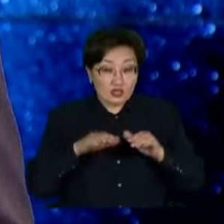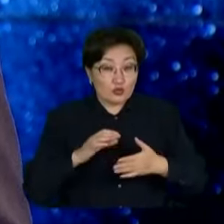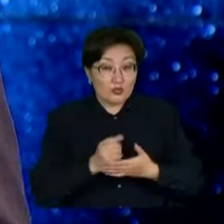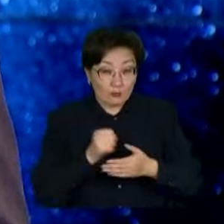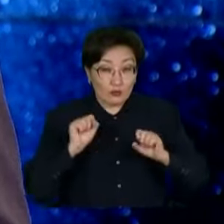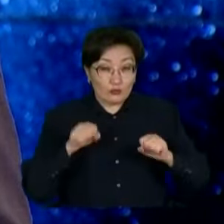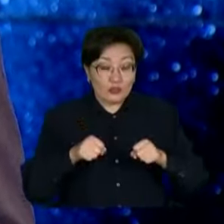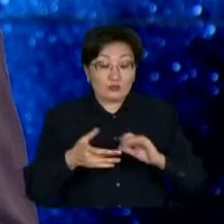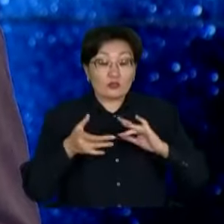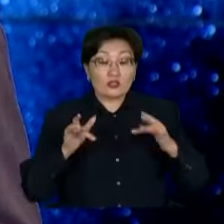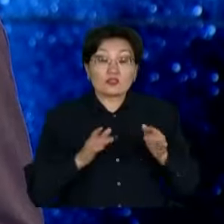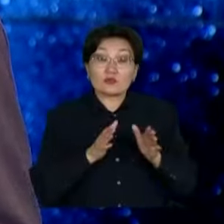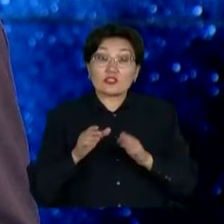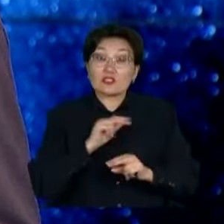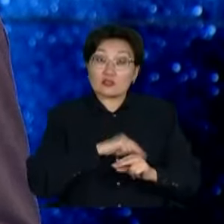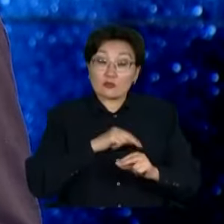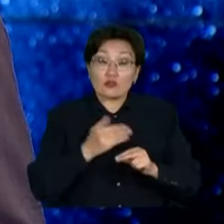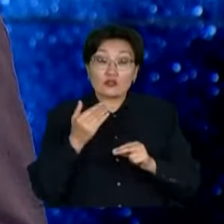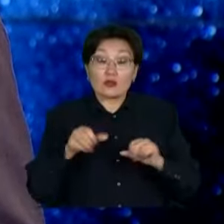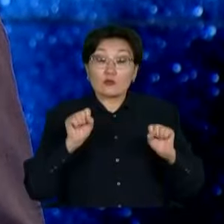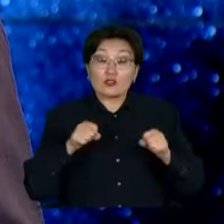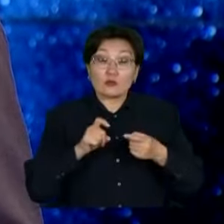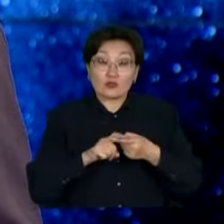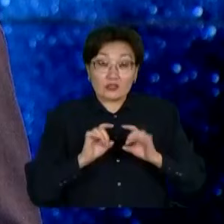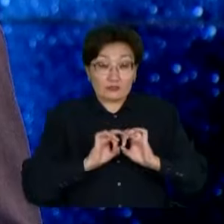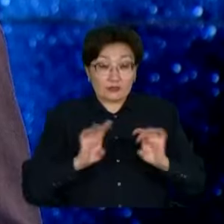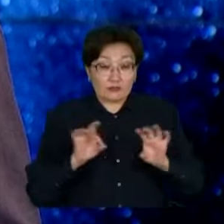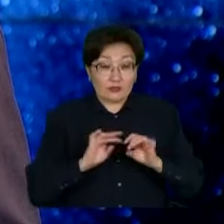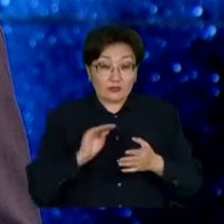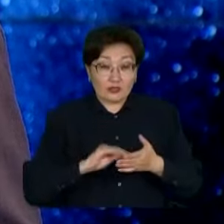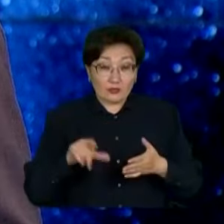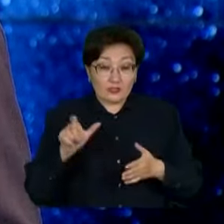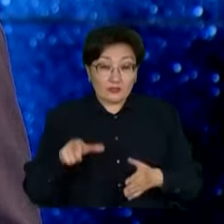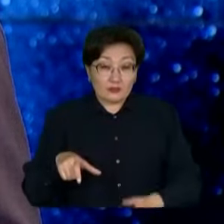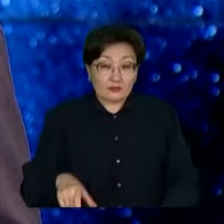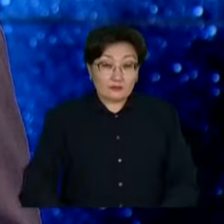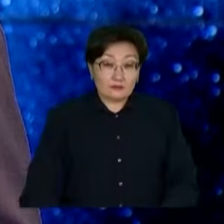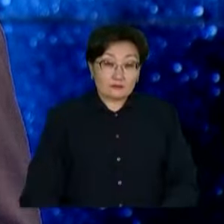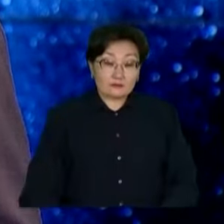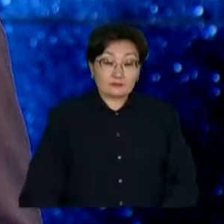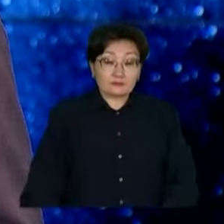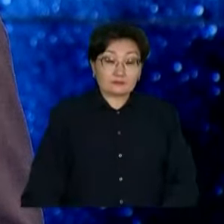екен. Спутниктік жүйенің жұмысы және оның мүмкіндігі жайлы толығырақ әріптесім Рүстем Айткәрім айтсын.